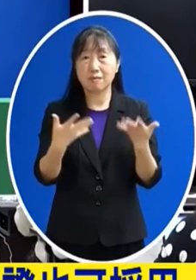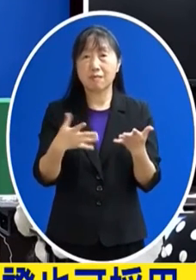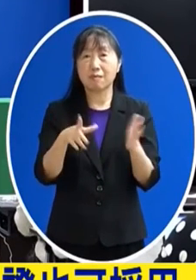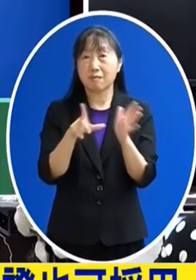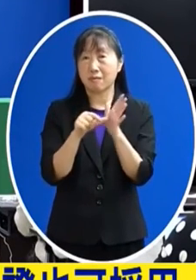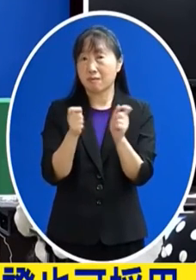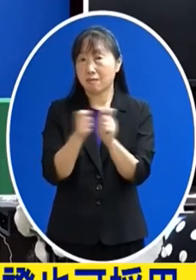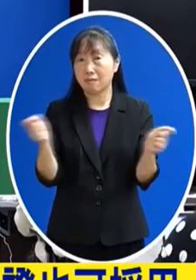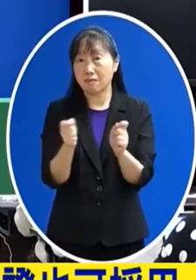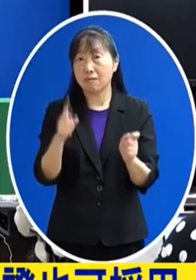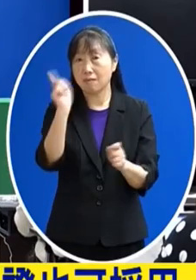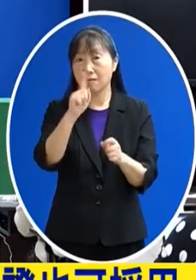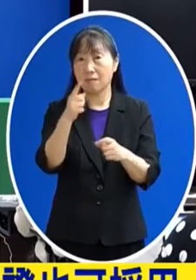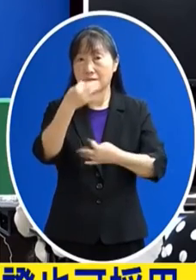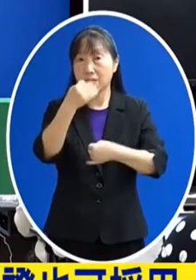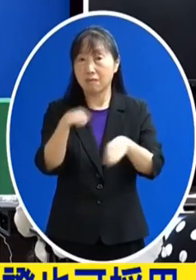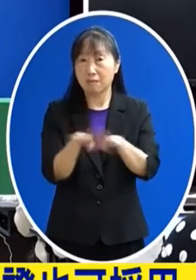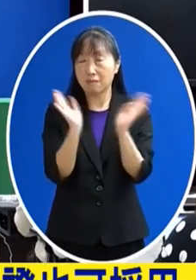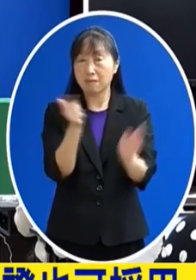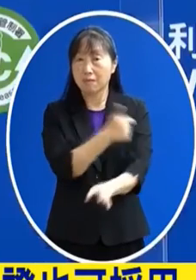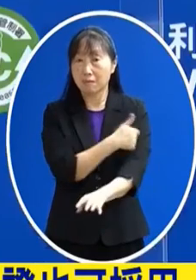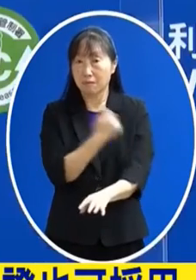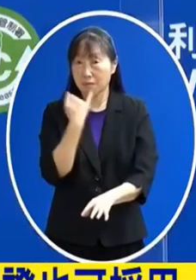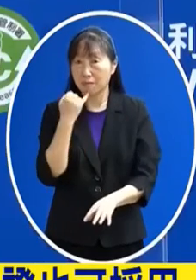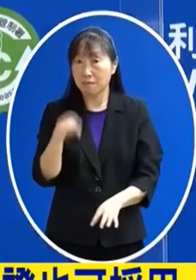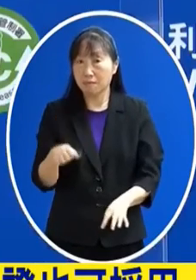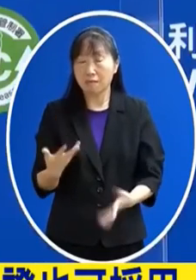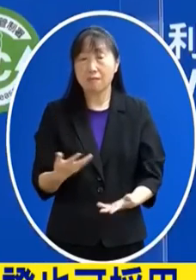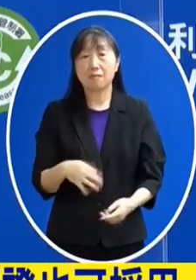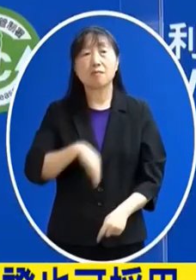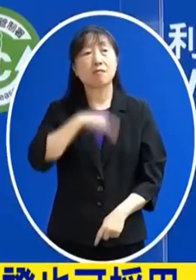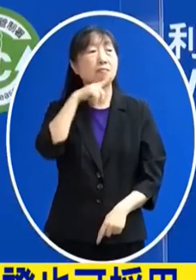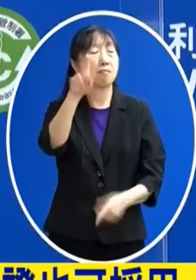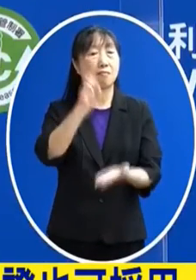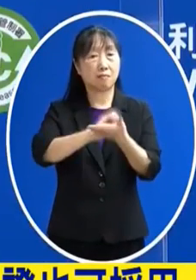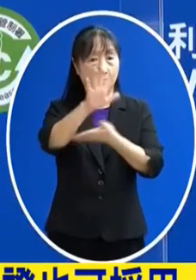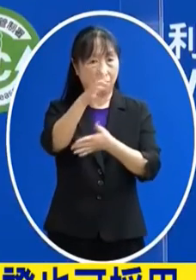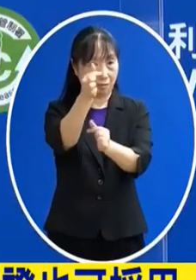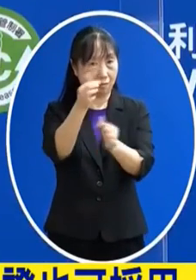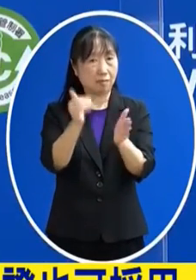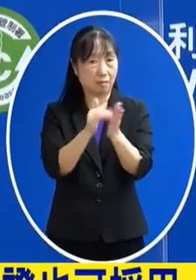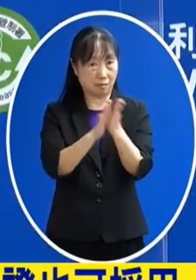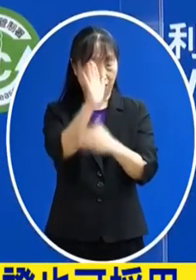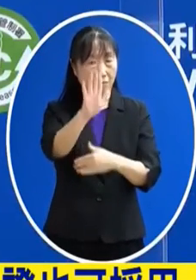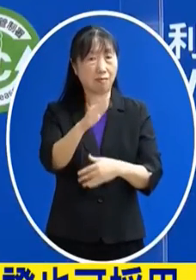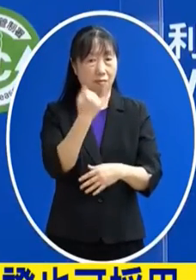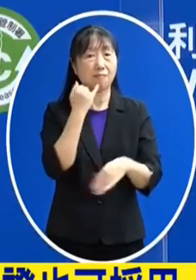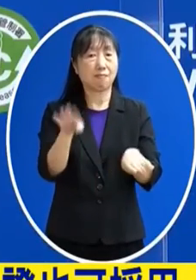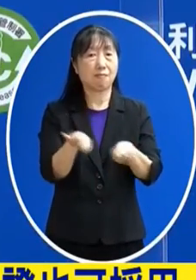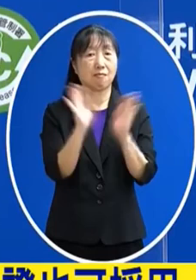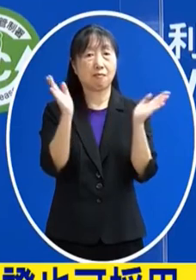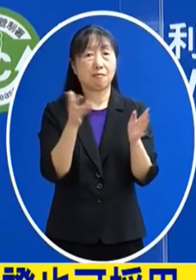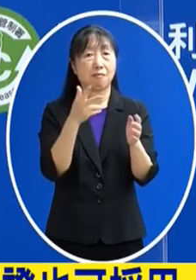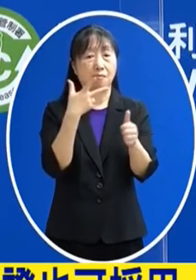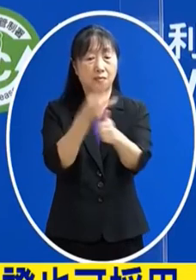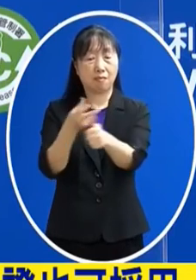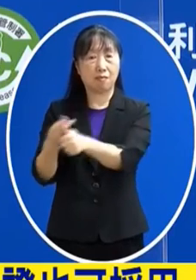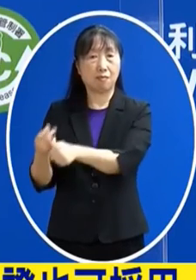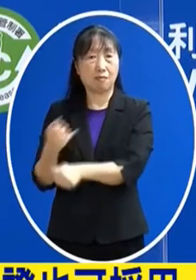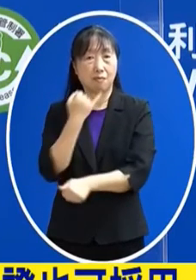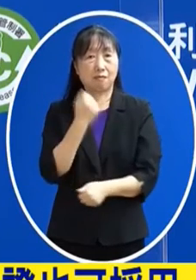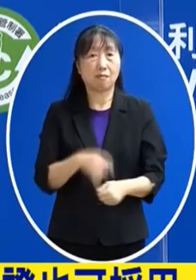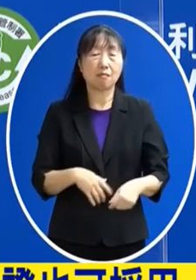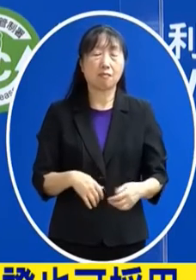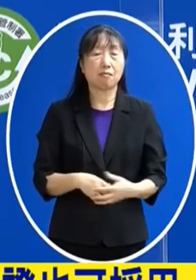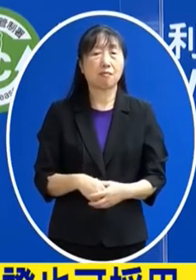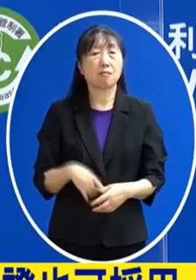什么时间点会开打吗？ 等到报告完成我们就会来打。那我们检验大概我可以大概跟查一下